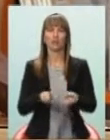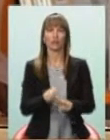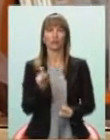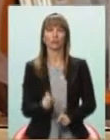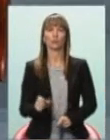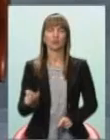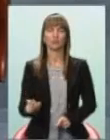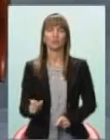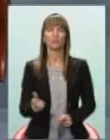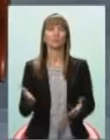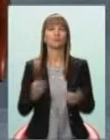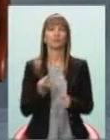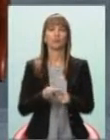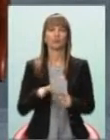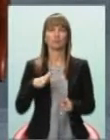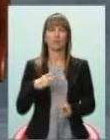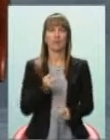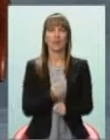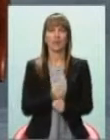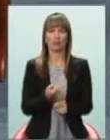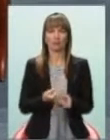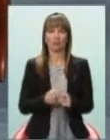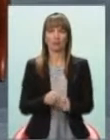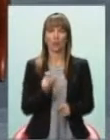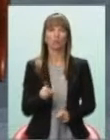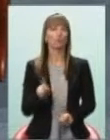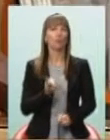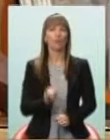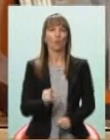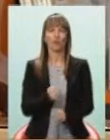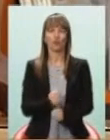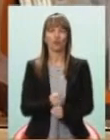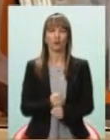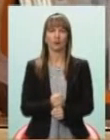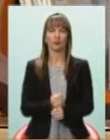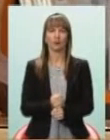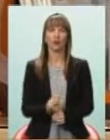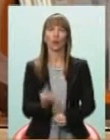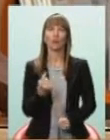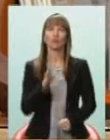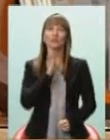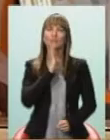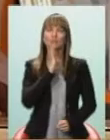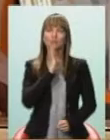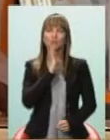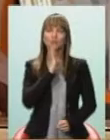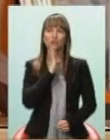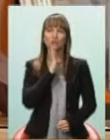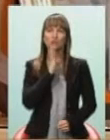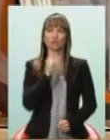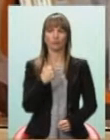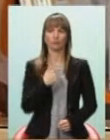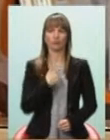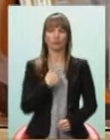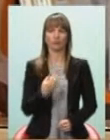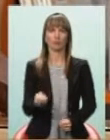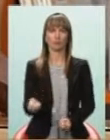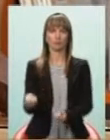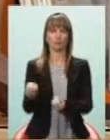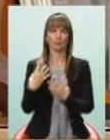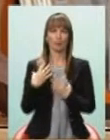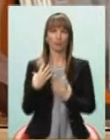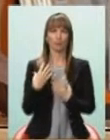люди. А які це були вчинки цих людей? Що вони такого поганого робили? Одна дівчинка в мене кинула